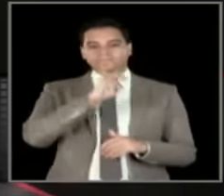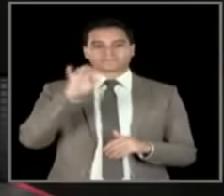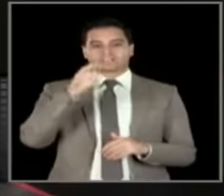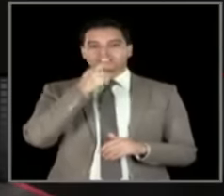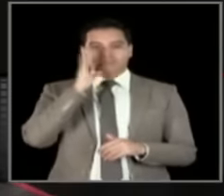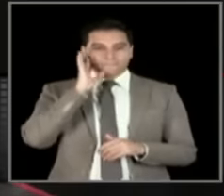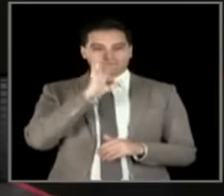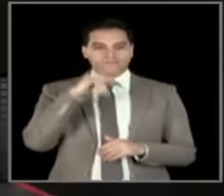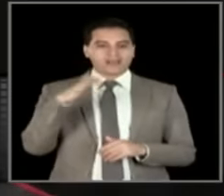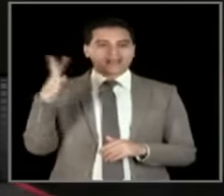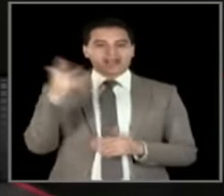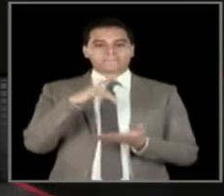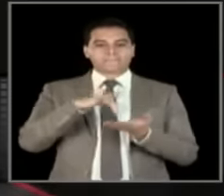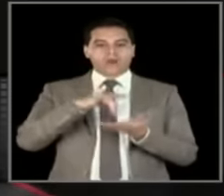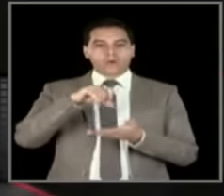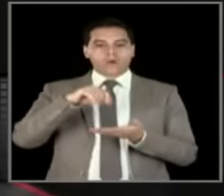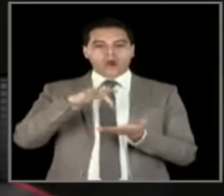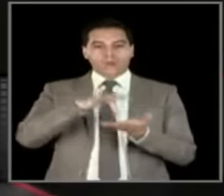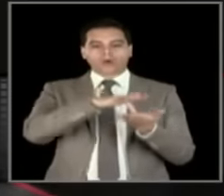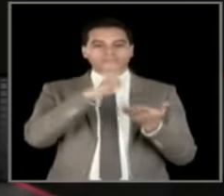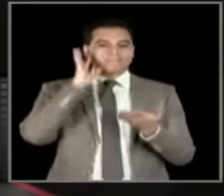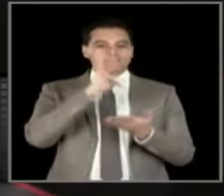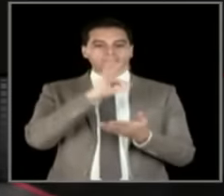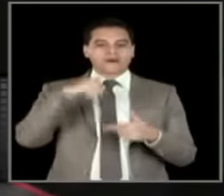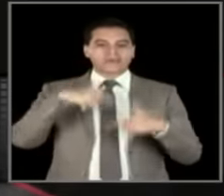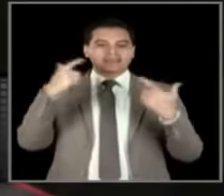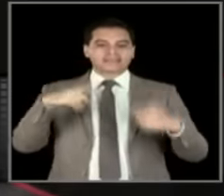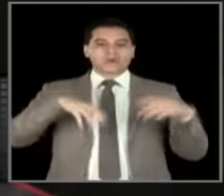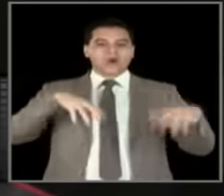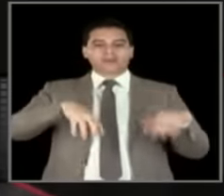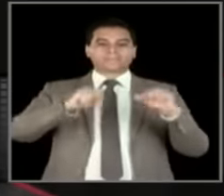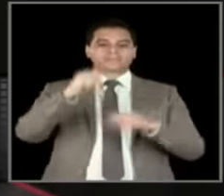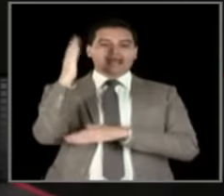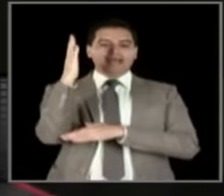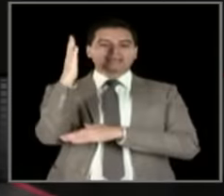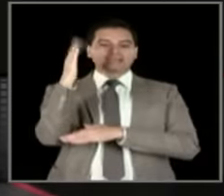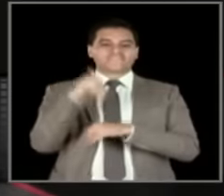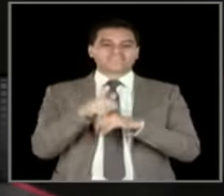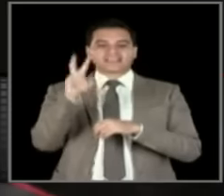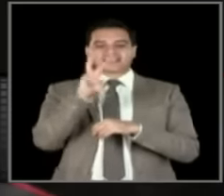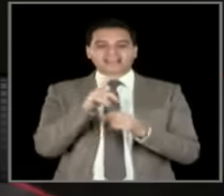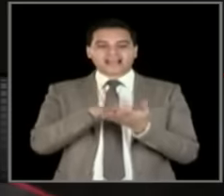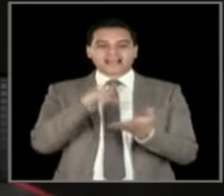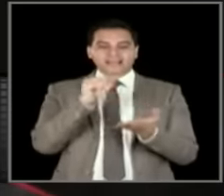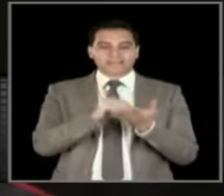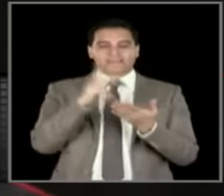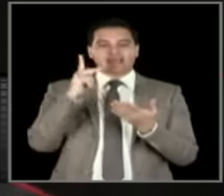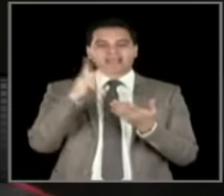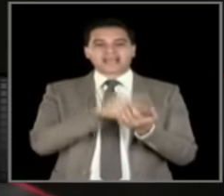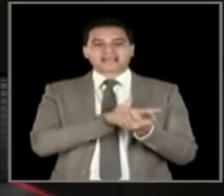طبقا للأبجدية الإنجليزية كم عدد عواصم دول حوض النيل التي تبدأ بالحرف